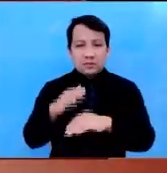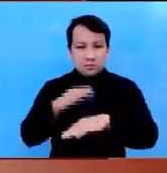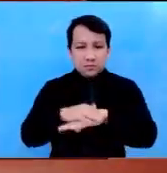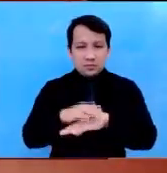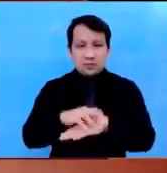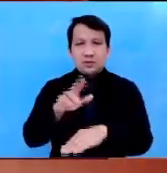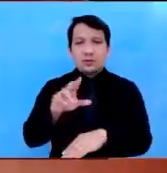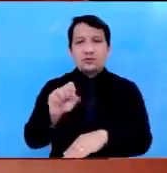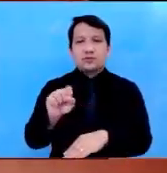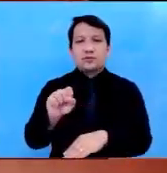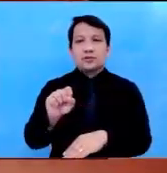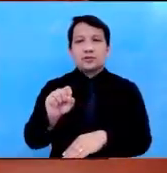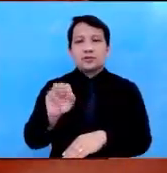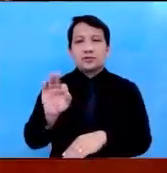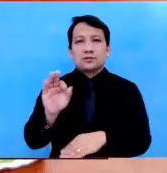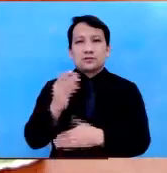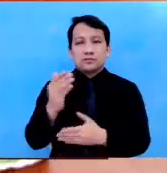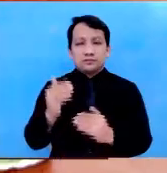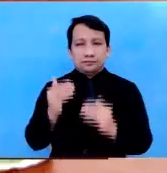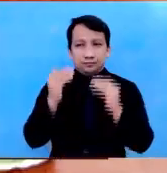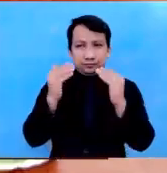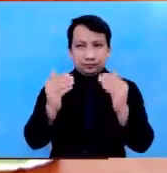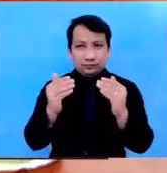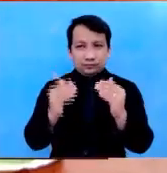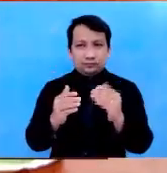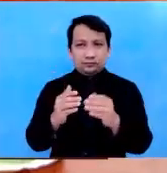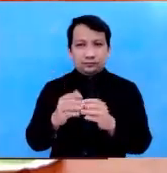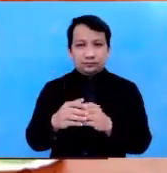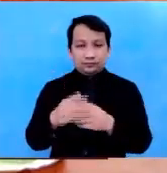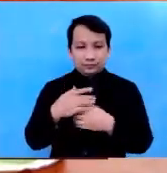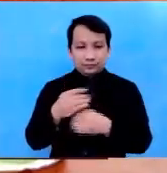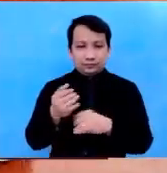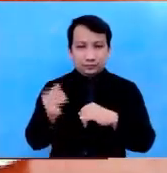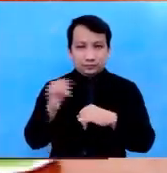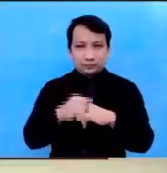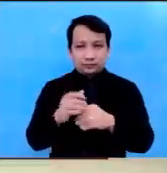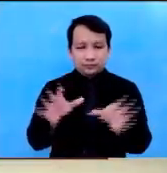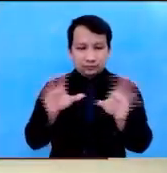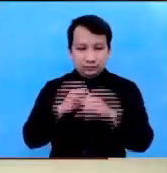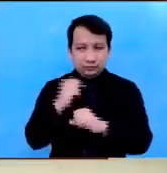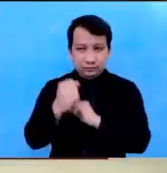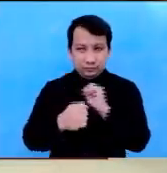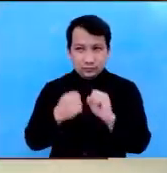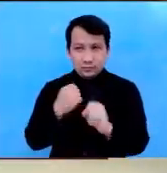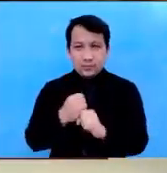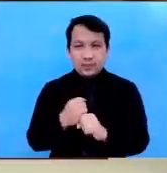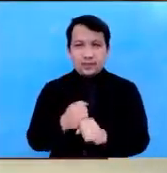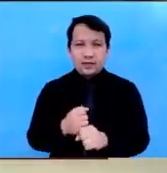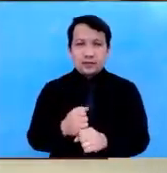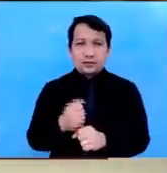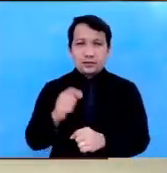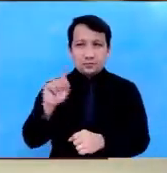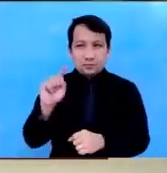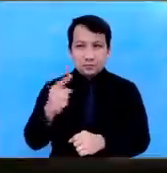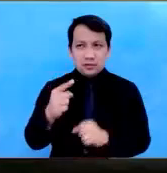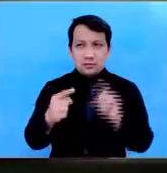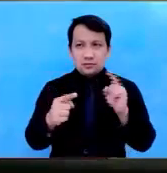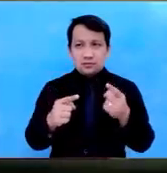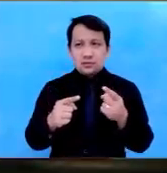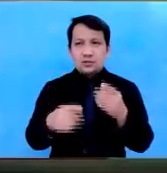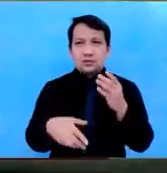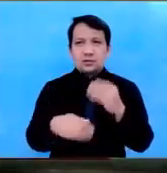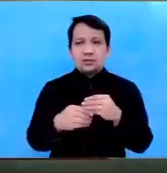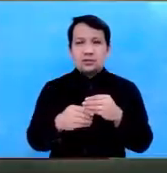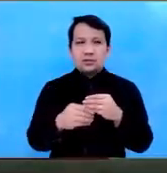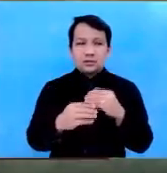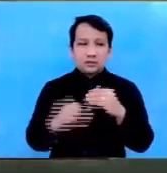Federal Reserve na iakit ulit nito ang kanilang interest rates bago matapos ang taon. Kaya ang piso di raw malabong tumungtong sa